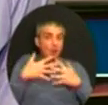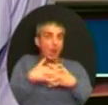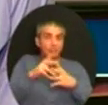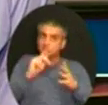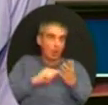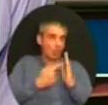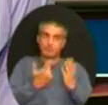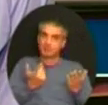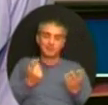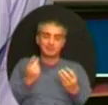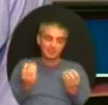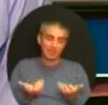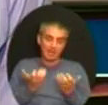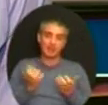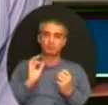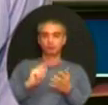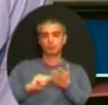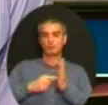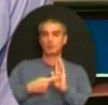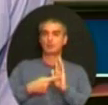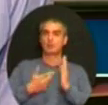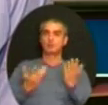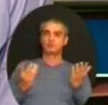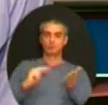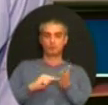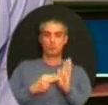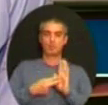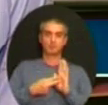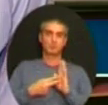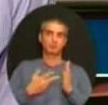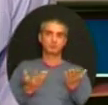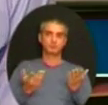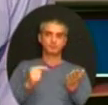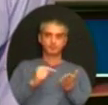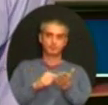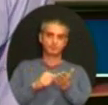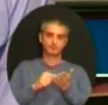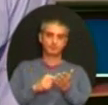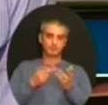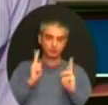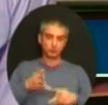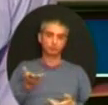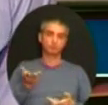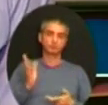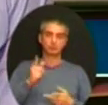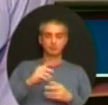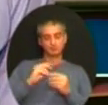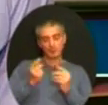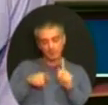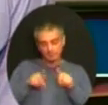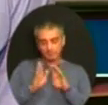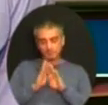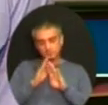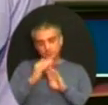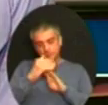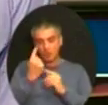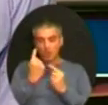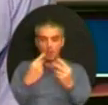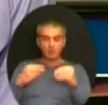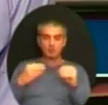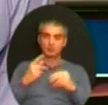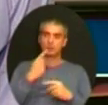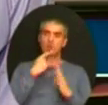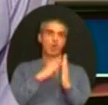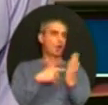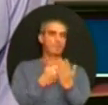מטרה, זה אמצעי. הקואליציה מממשת מטרות פוליטיות. ולכן, יש גם עיגולי פינות של כל אחד. אז חוק ההמלצות, את לא אוהבת